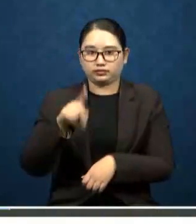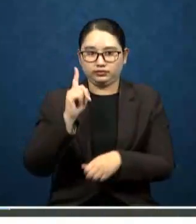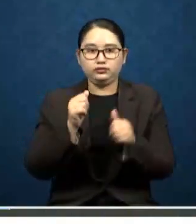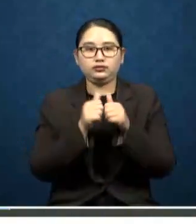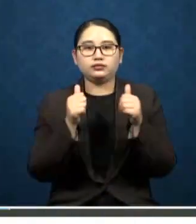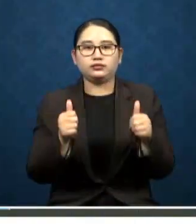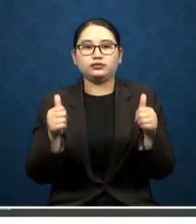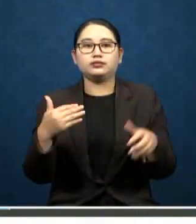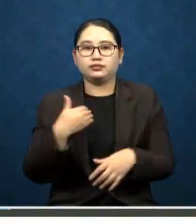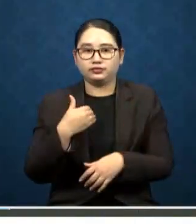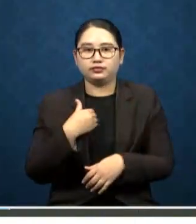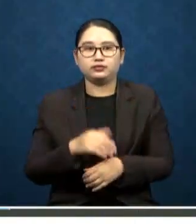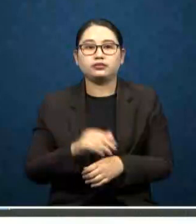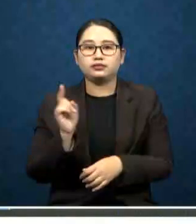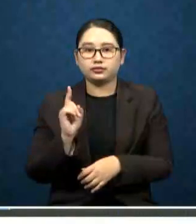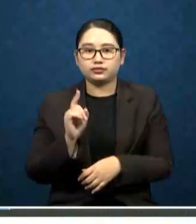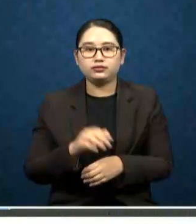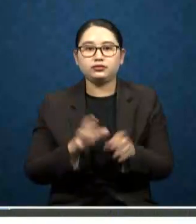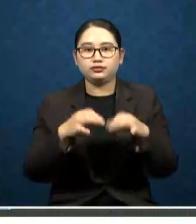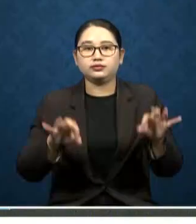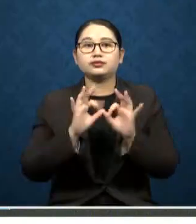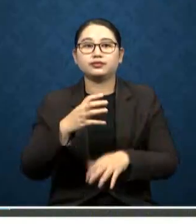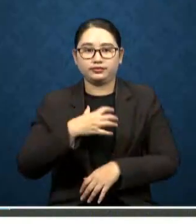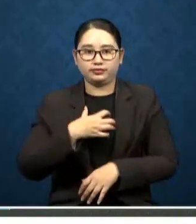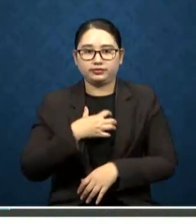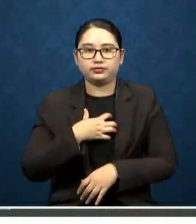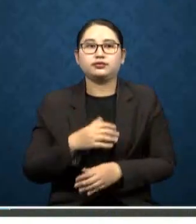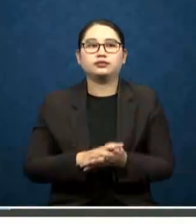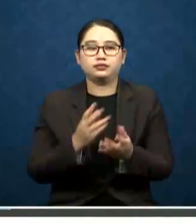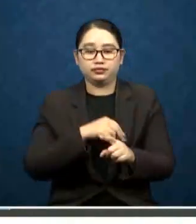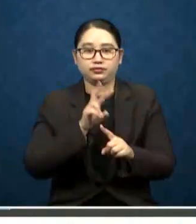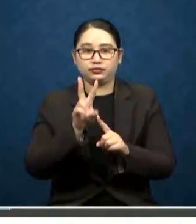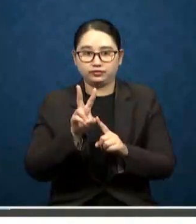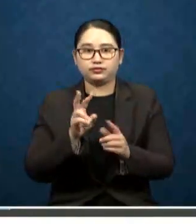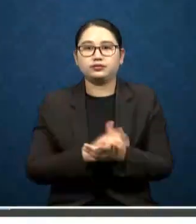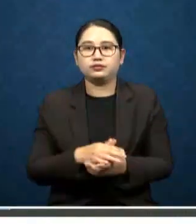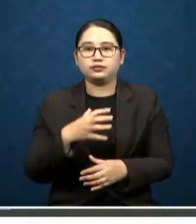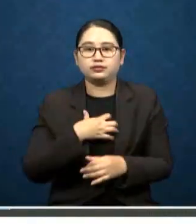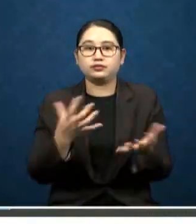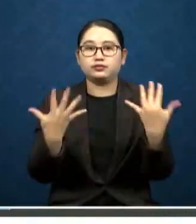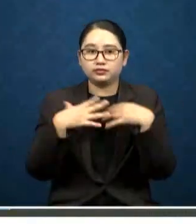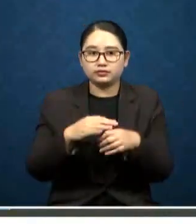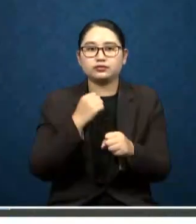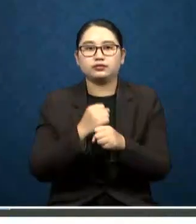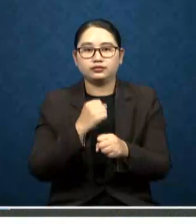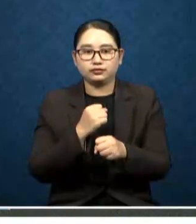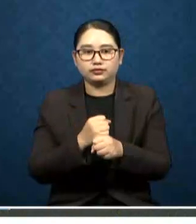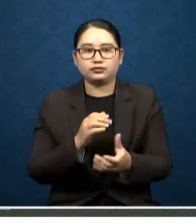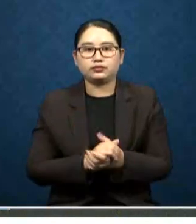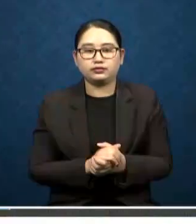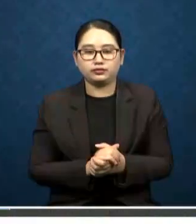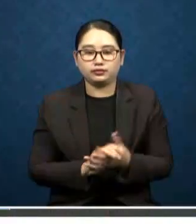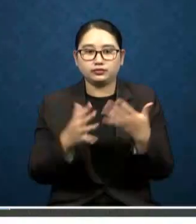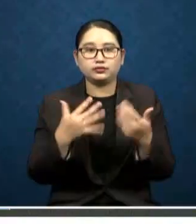ประการประการแรกครับคือ 1ความต้องการอันที่ 2ครับเขาอยากมีส่วนร่วมดังนั้นจะเห็น